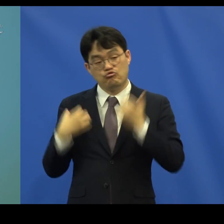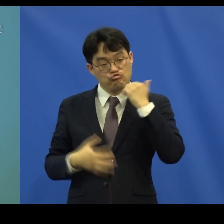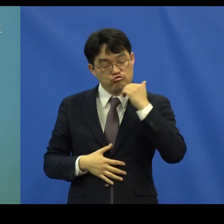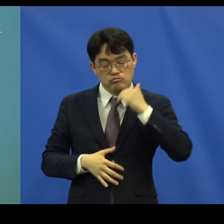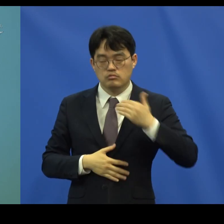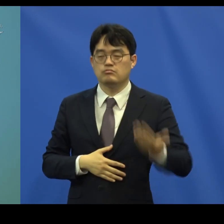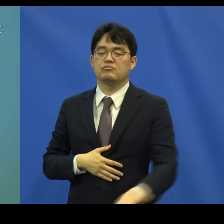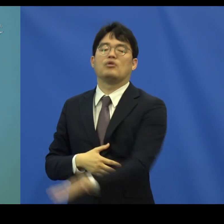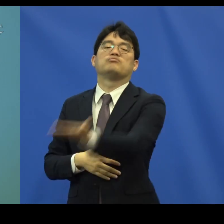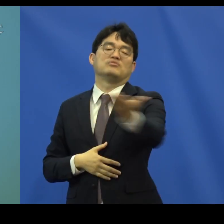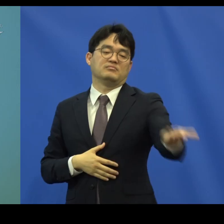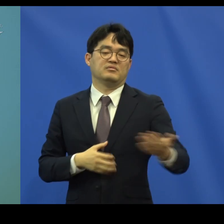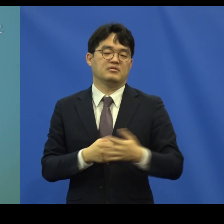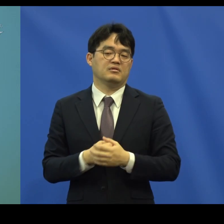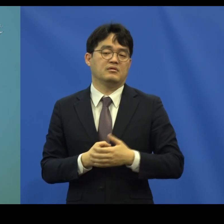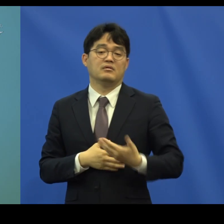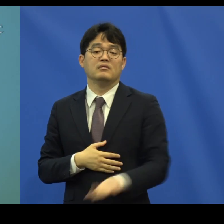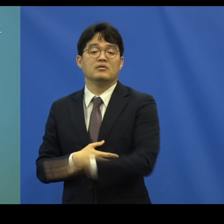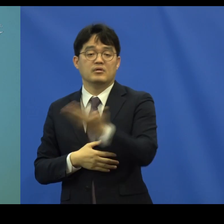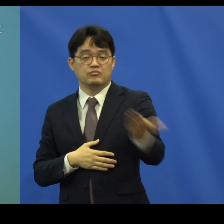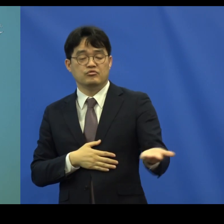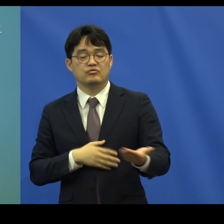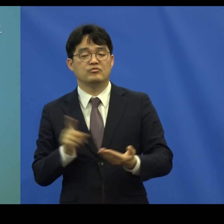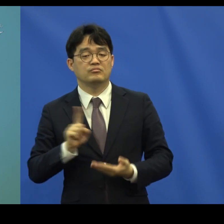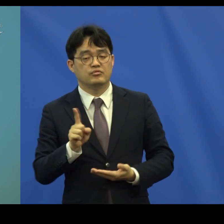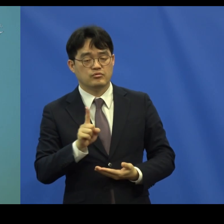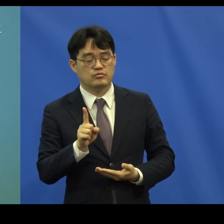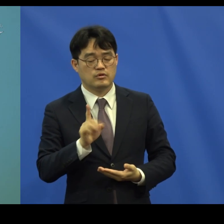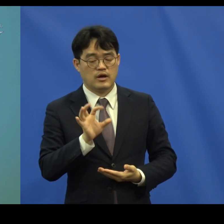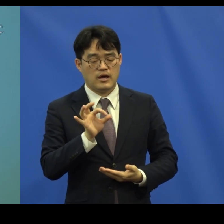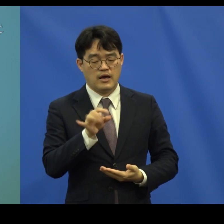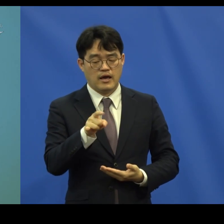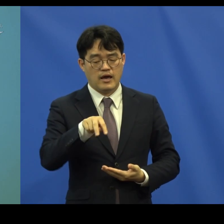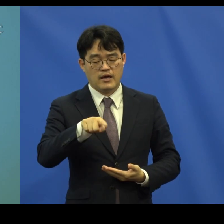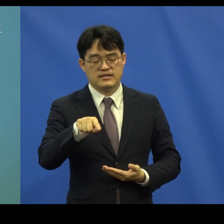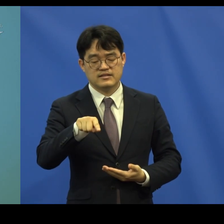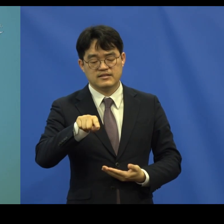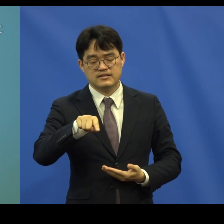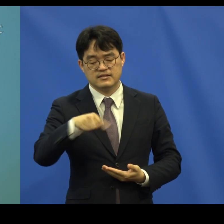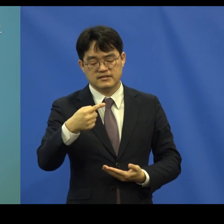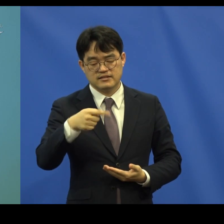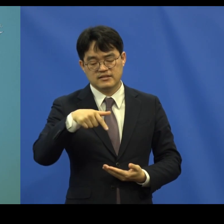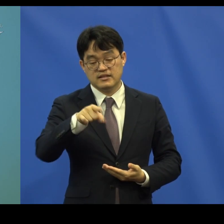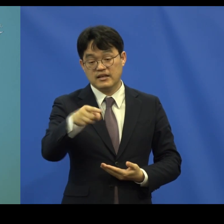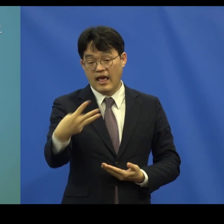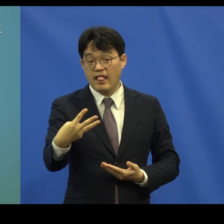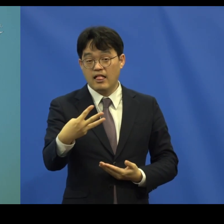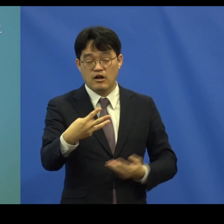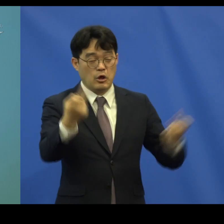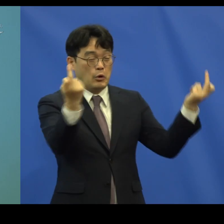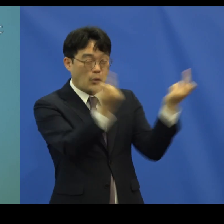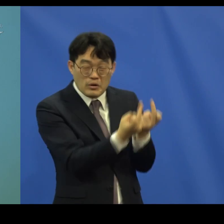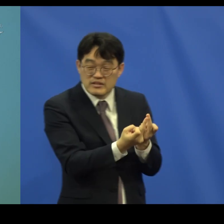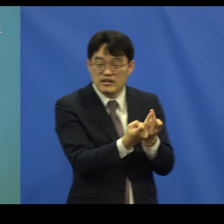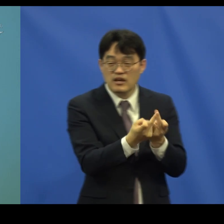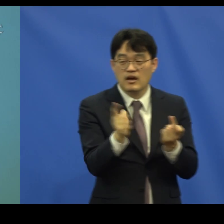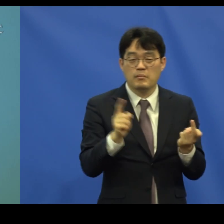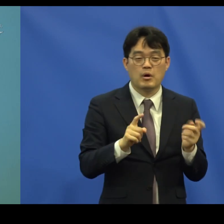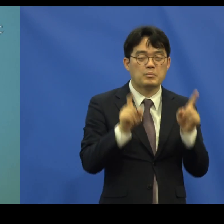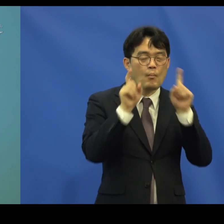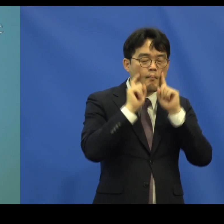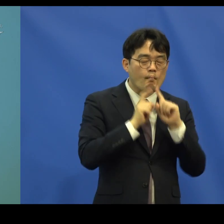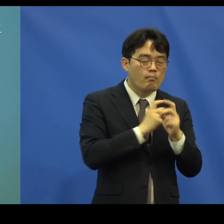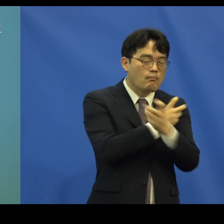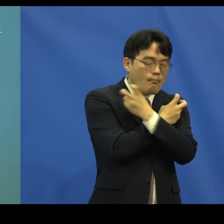뭡니까? 골짜기에 마른 해골대들이었어요. 그 마른 해골대는 그냥 마른 해골대가 아니고요, 완전히 바싹